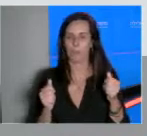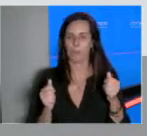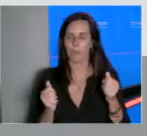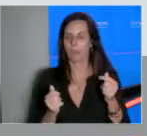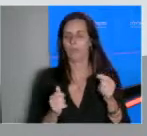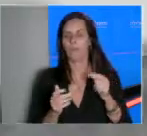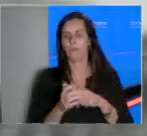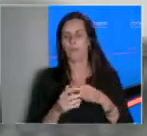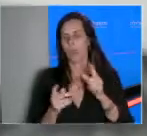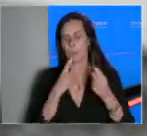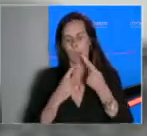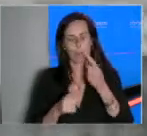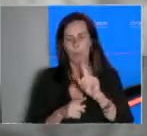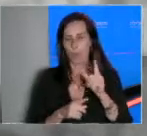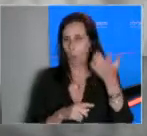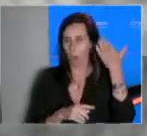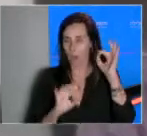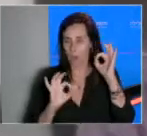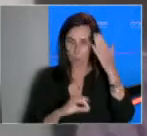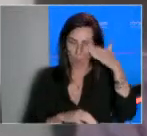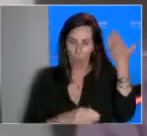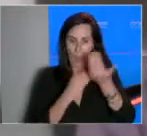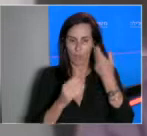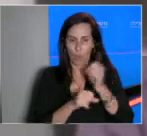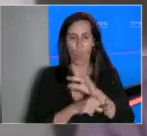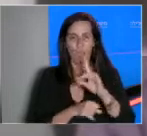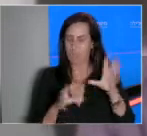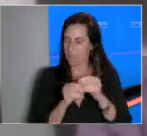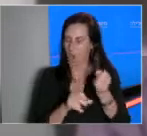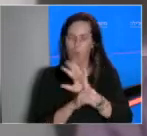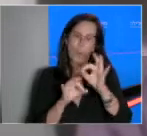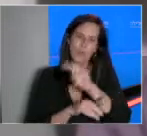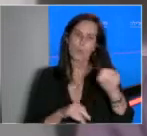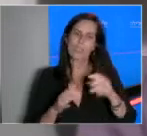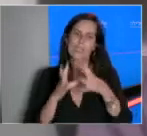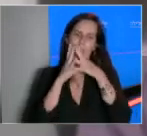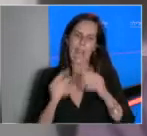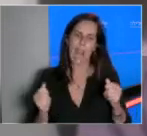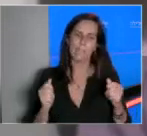ונדחק הצידה בשיח הציבורי, לא שהוא היה פופולרי לפני הקורונה, אבל אם הקורונה זה באמת